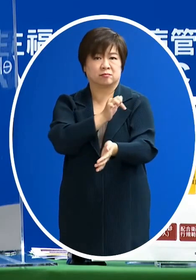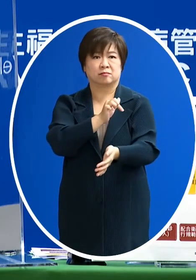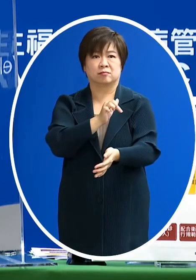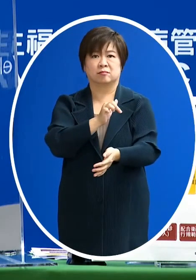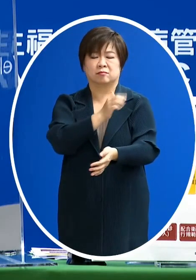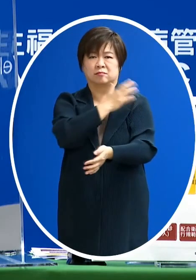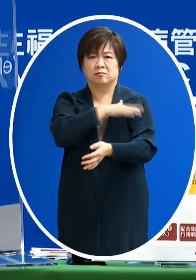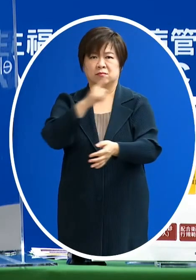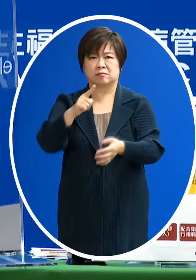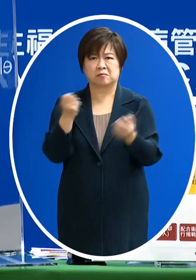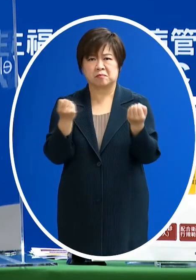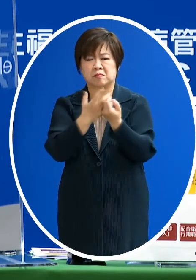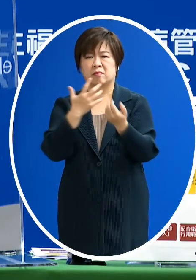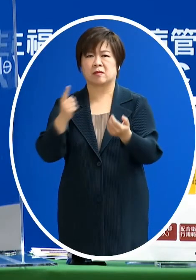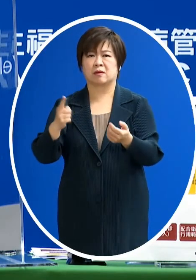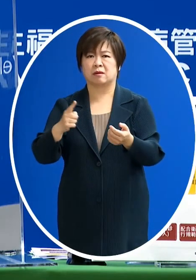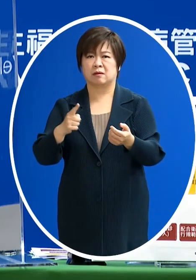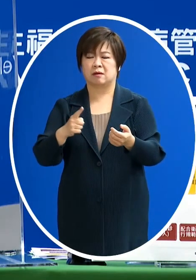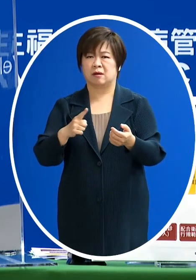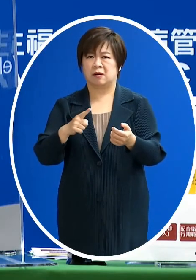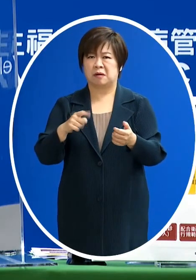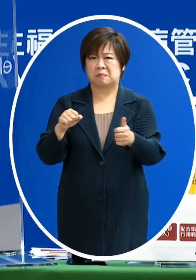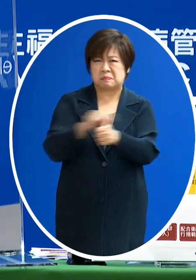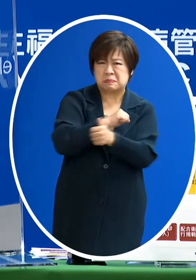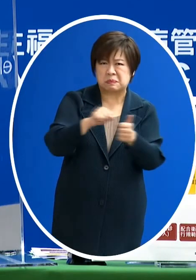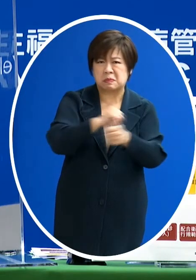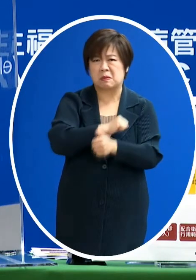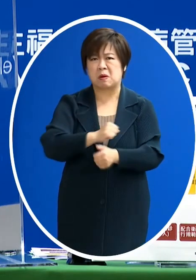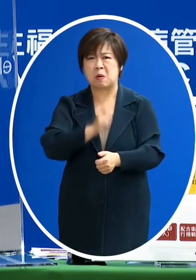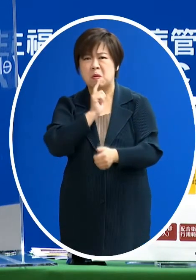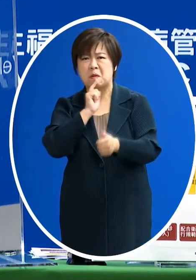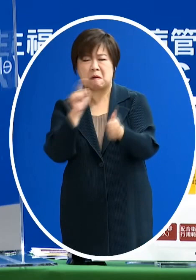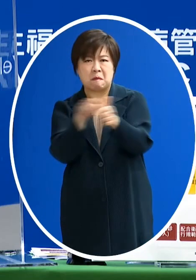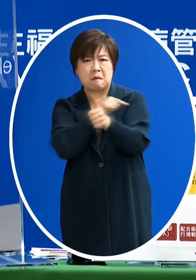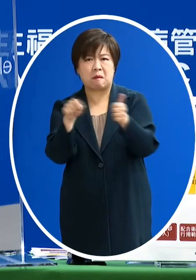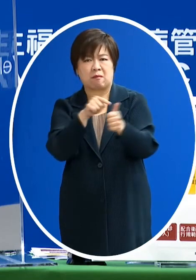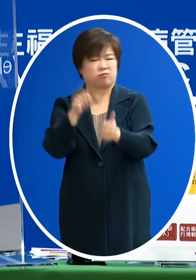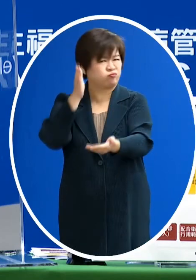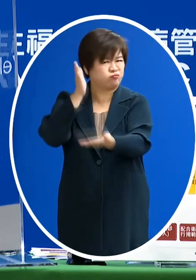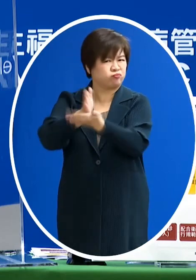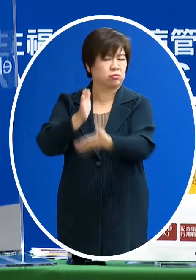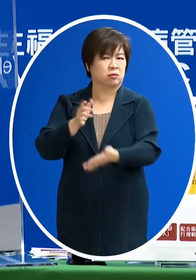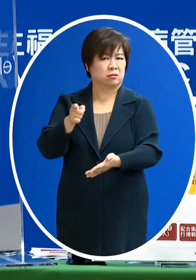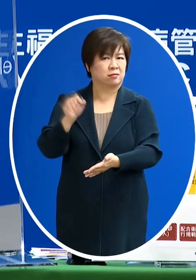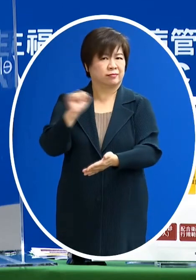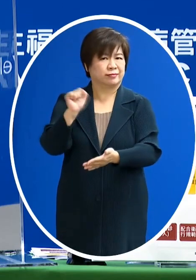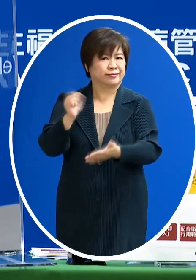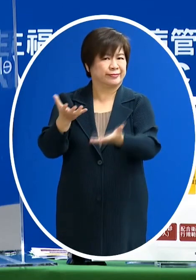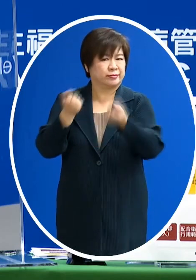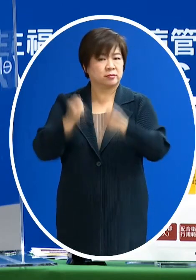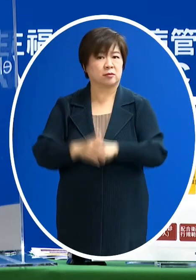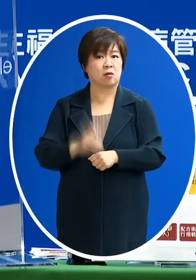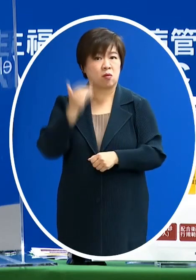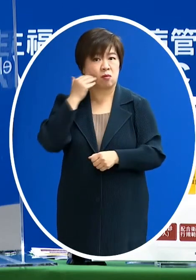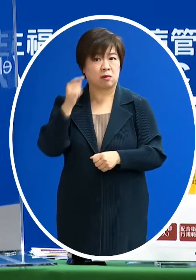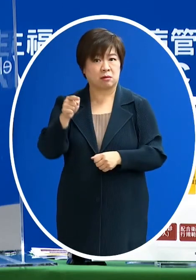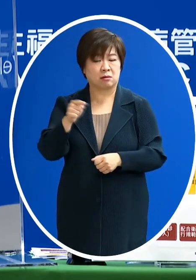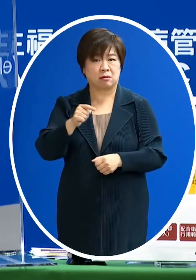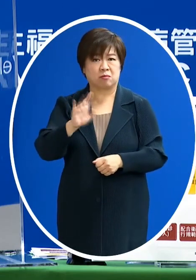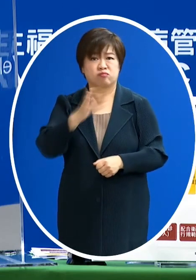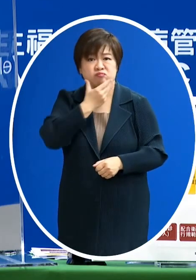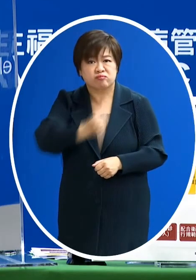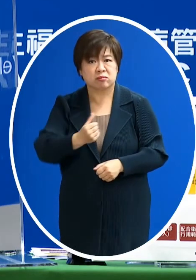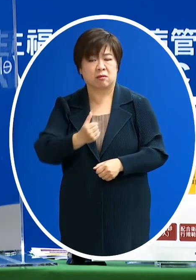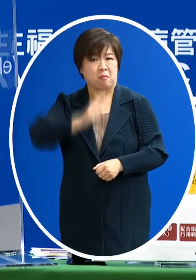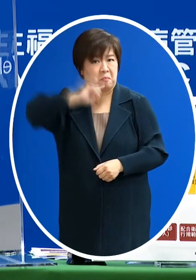为的暴力或是语言的暴力，这都不被我们所接受。我再次强调，有任何不舒服要申诉要